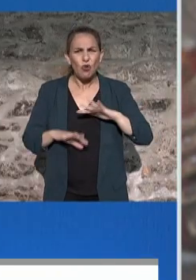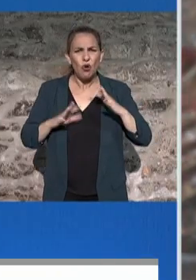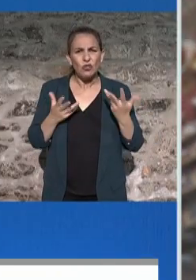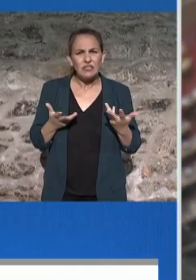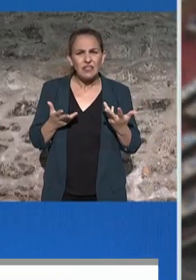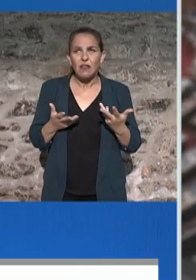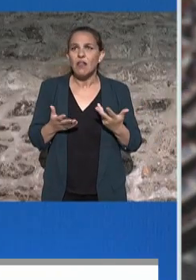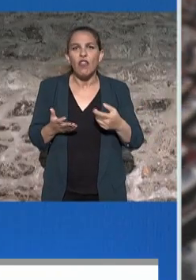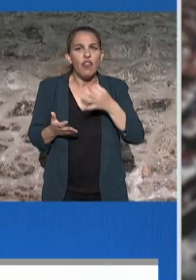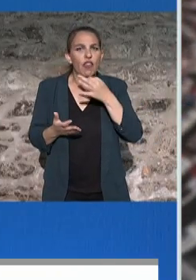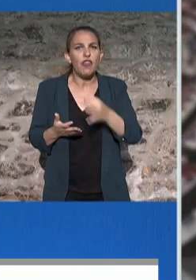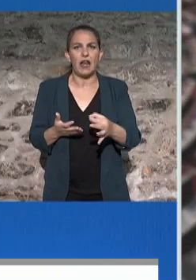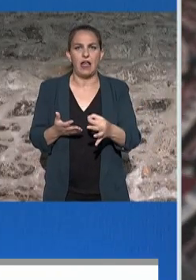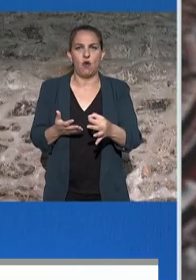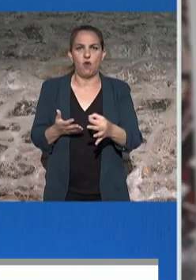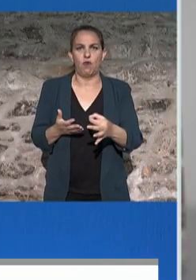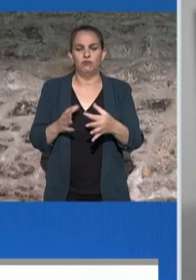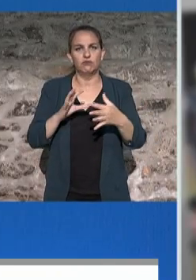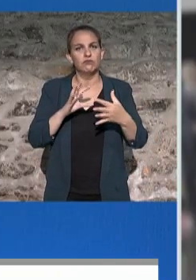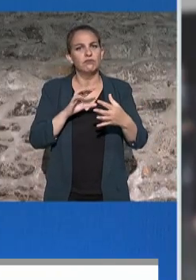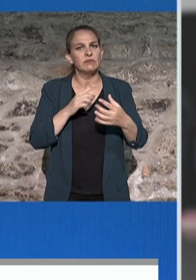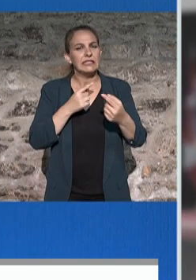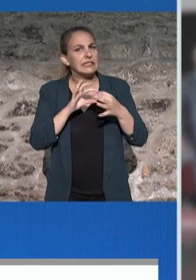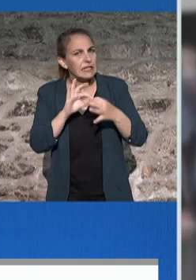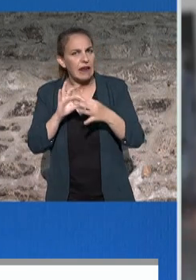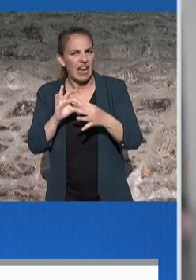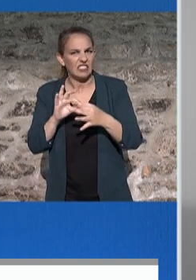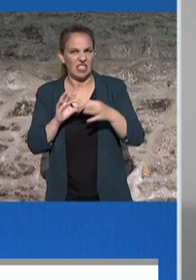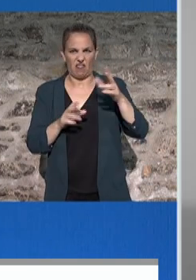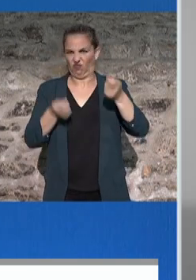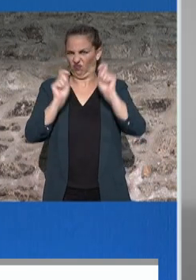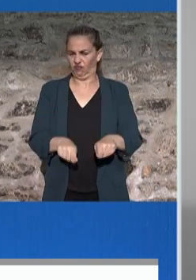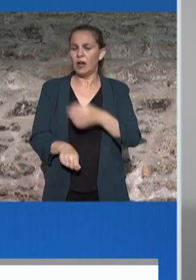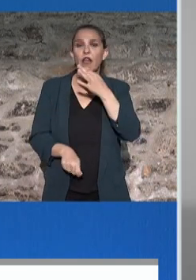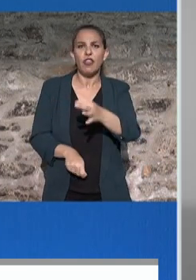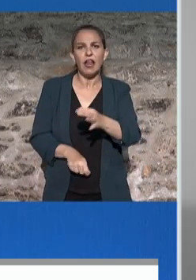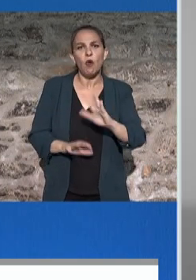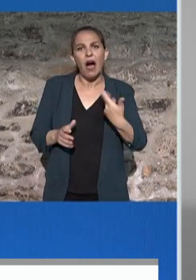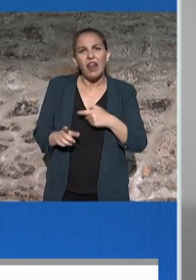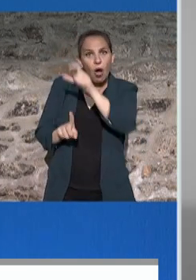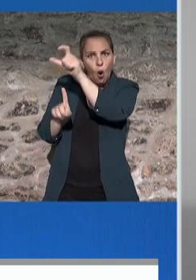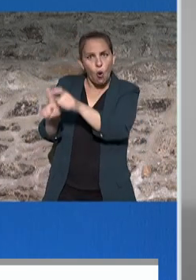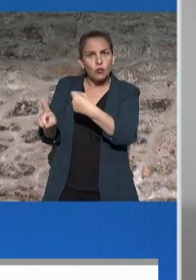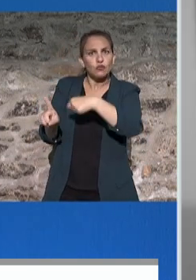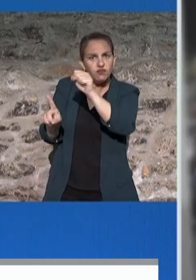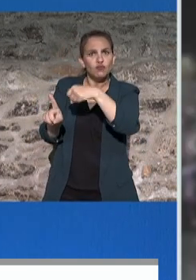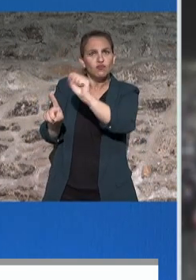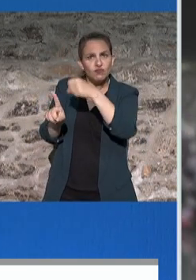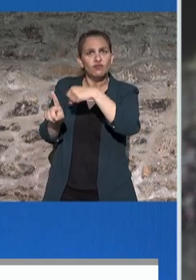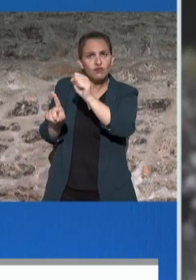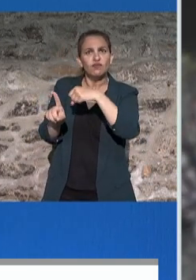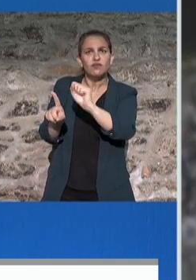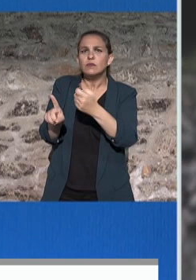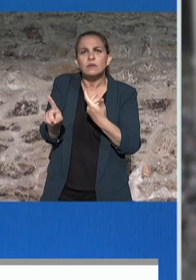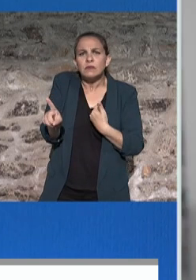κυβέρνηση συνεργασίας θα αναγκαζόμασταν περισσότερο, όπως είπε, να πατάμε φρένο παρά γκάζι. Ο λόγος βέβαια που η